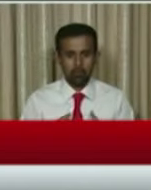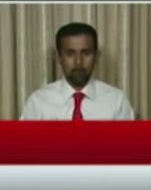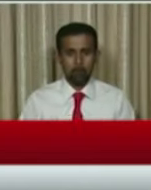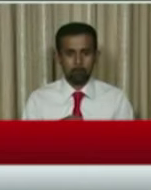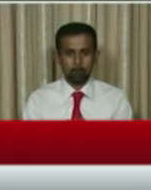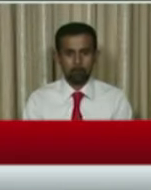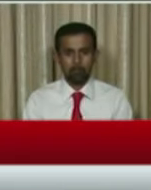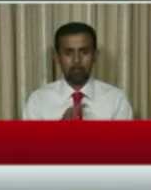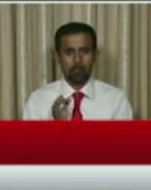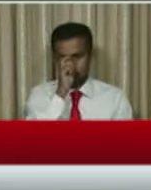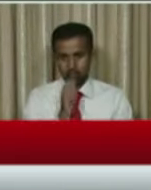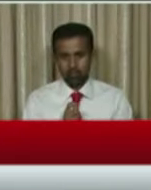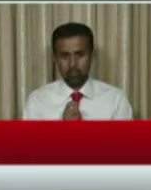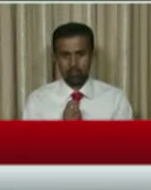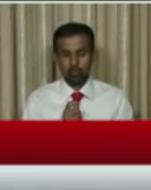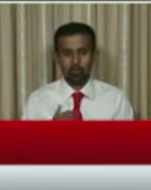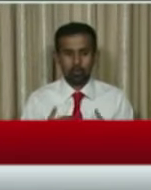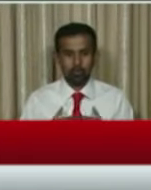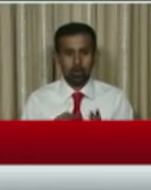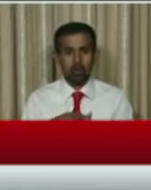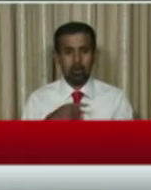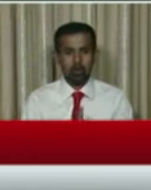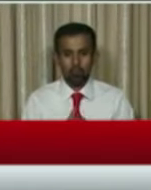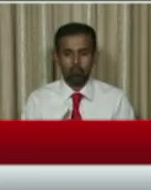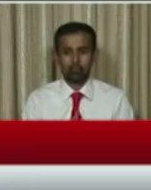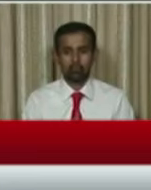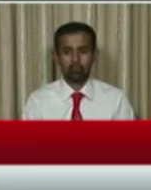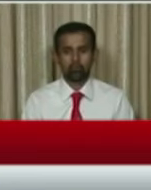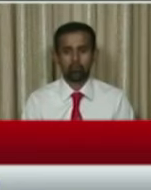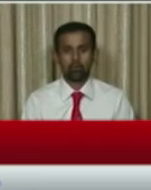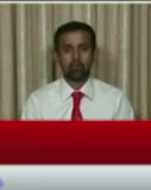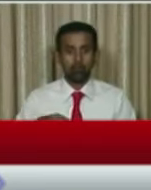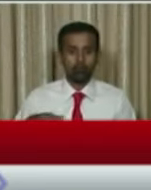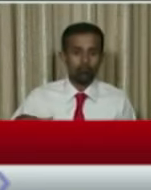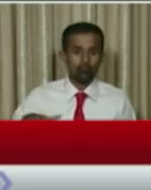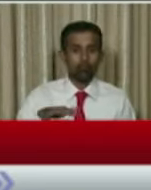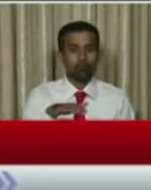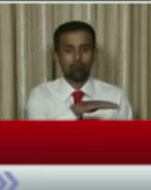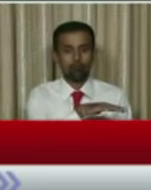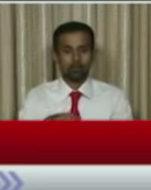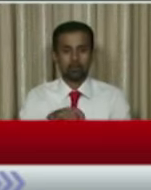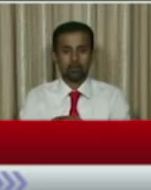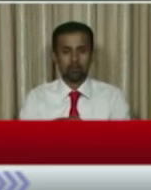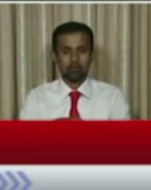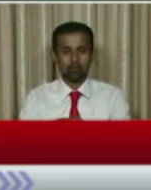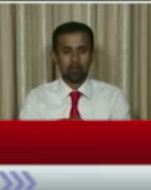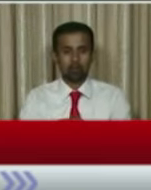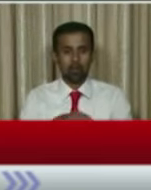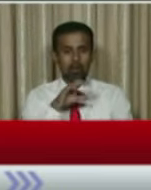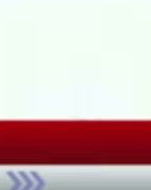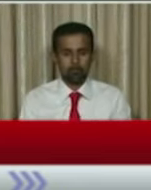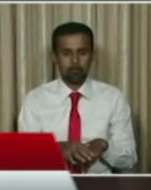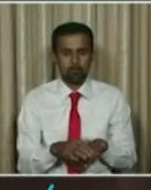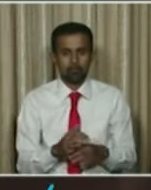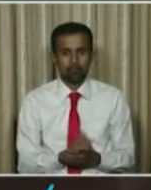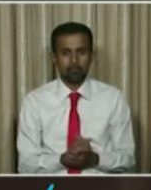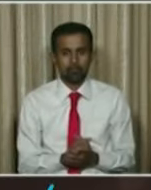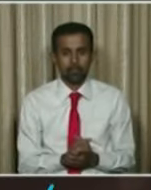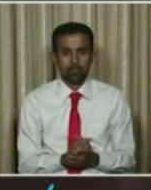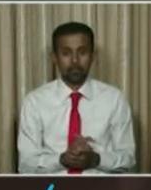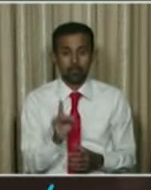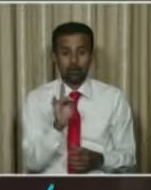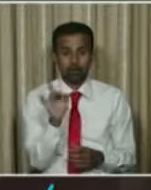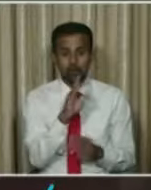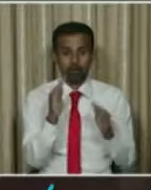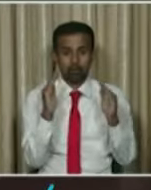එනකොටත් අධිකරු ජනාධිපතිතුමා අපේ රටේ තියෙන සියලුම වගා කළ හැකි ඉඩම් අපි දැනටමත් ඩෙන්ටිෆයි කරලා තියෙන්නේ එක වහලක්